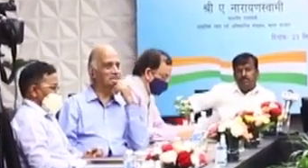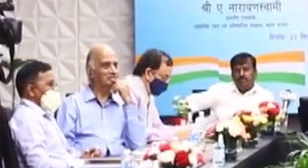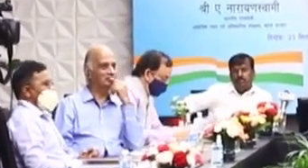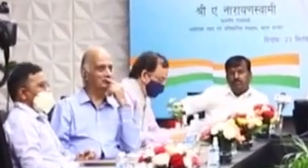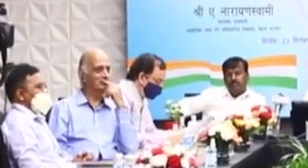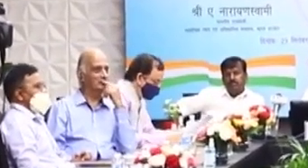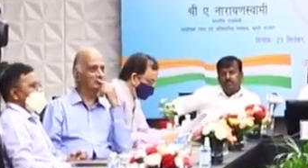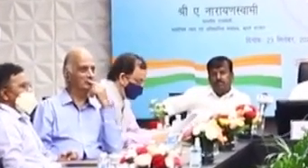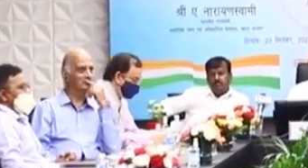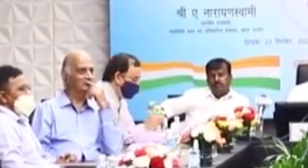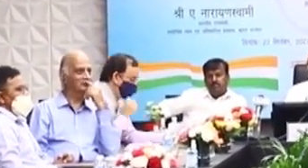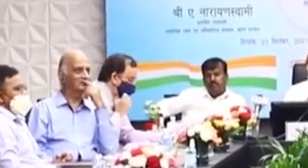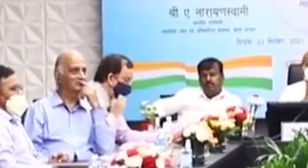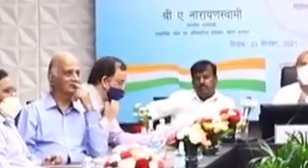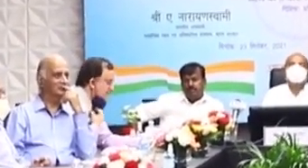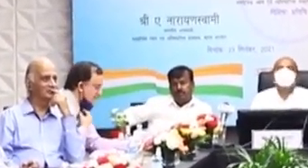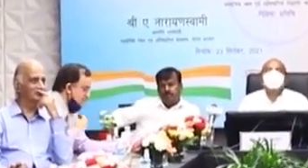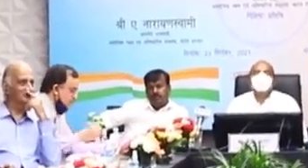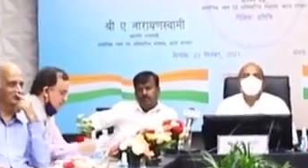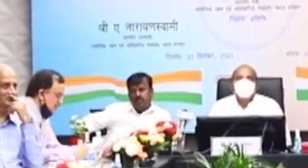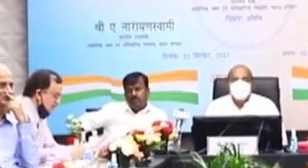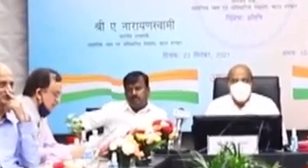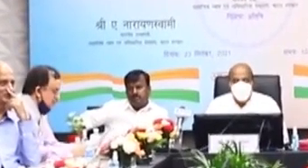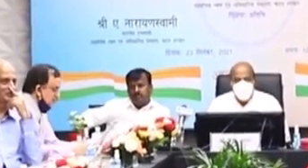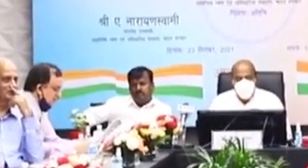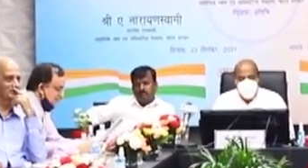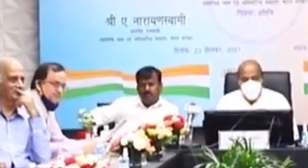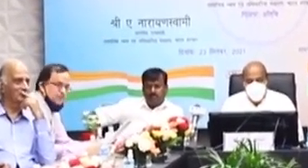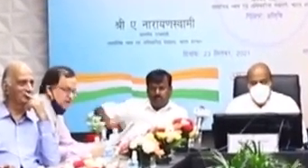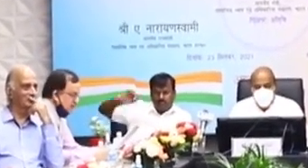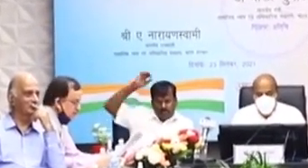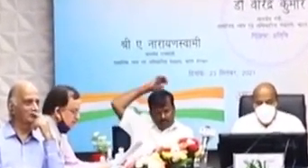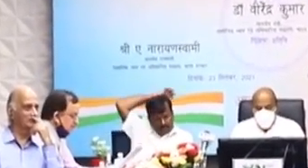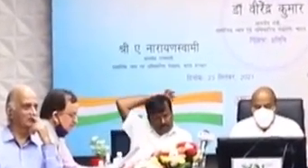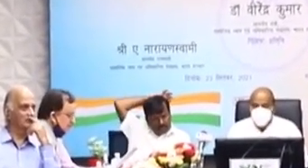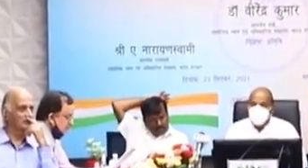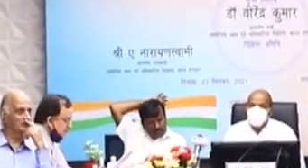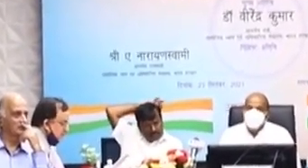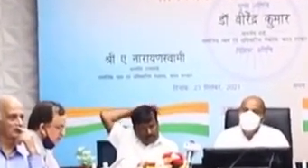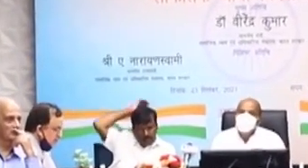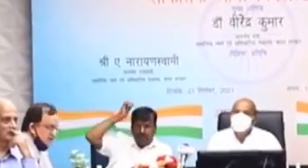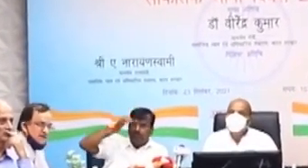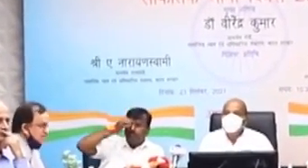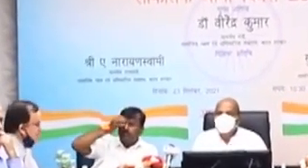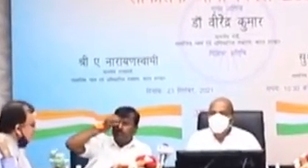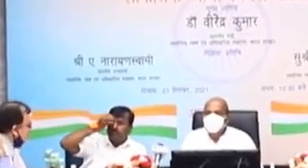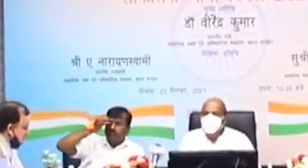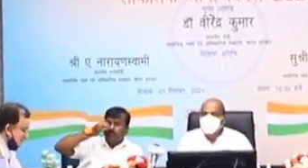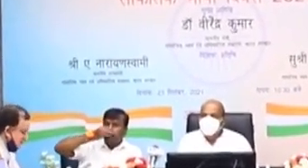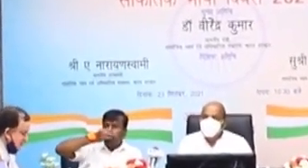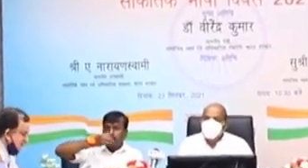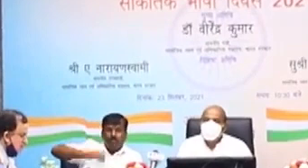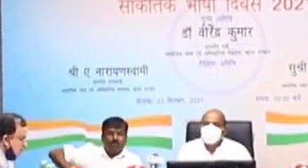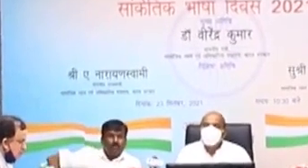थैंक यू सर। इसी क्रम में अब मैं आमंत्रित करना चाहूंगा रवि पूनिया को। रवि पूनिया कक्षा 12